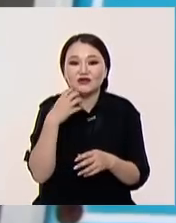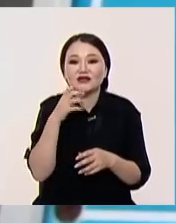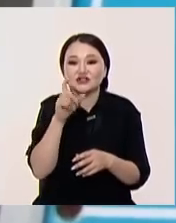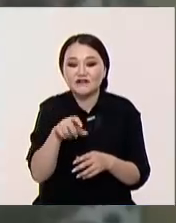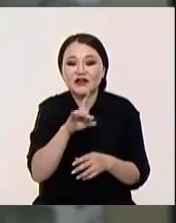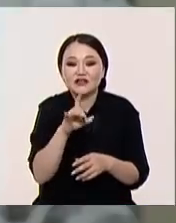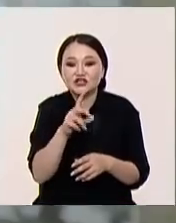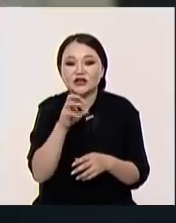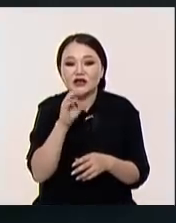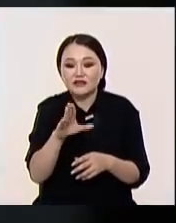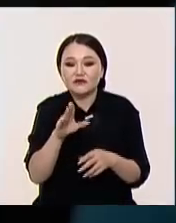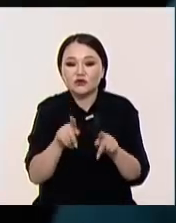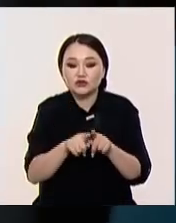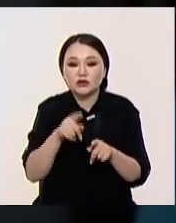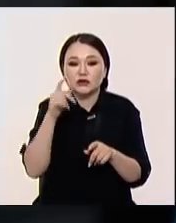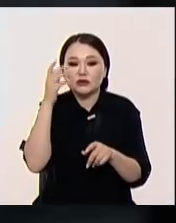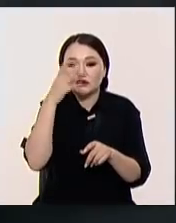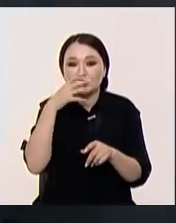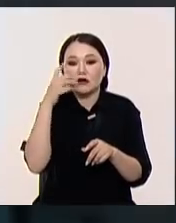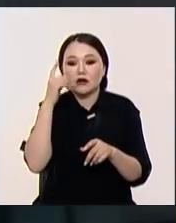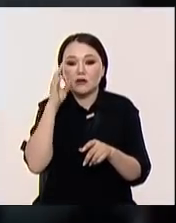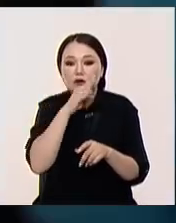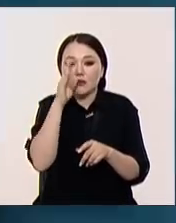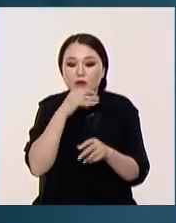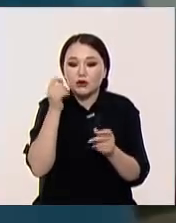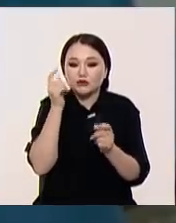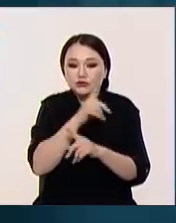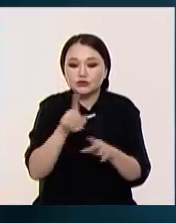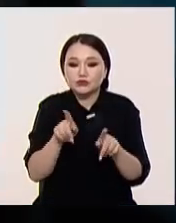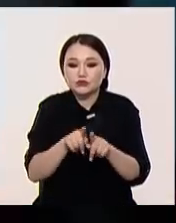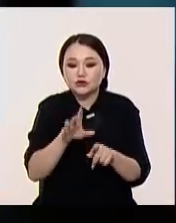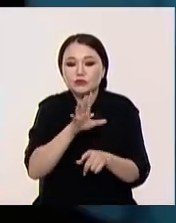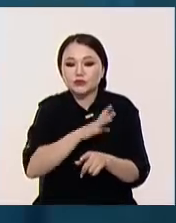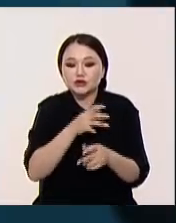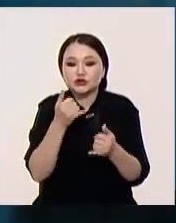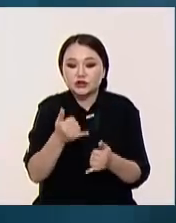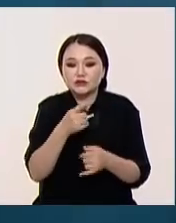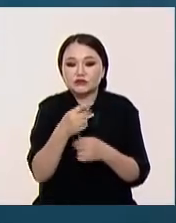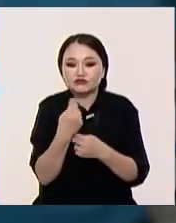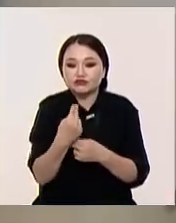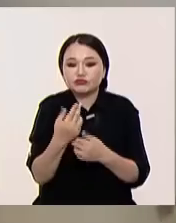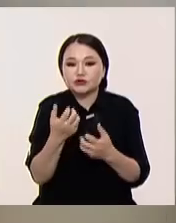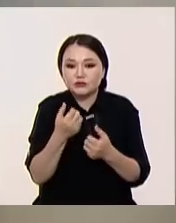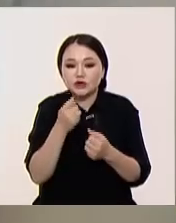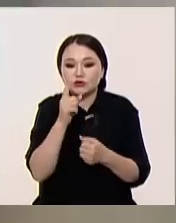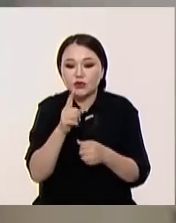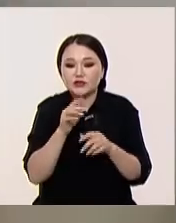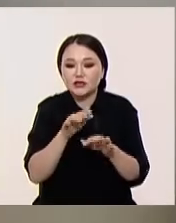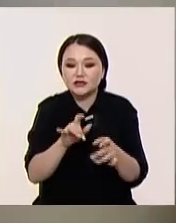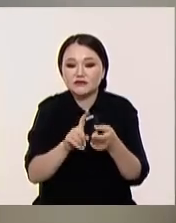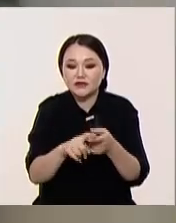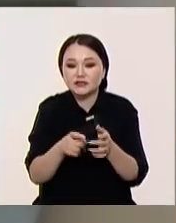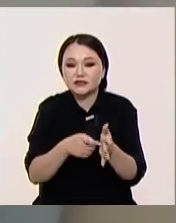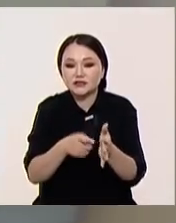сарбаз Ринат Жеткергенов те есінен адасып ата-анасын танымайтындай күйге түскен еді. Қазір ол ем қабылдап жатыр, бірақ іске қатысты